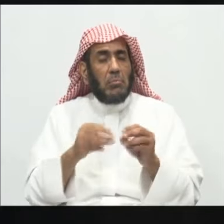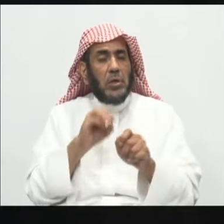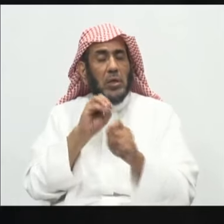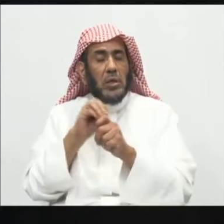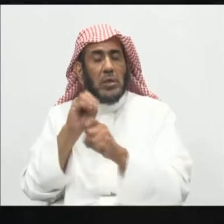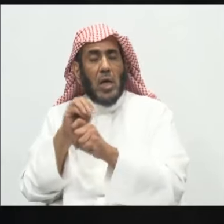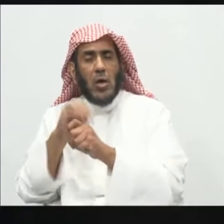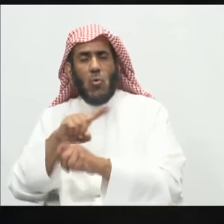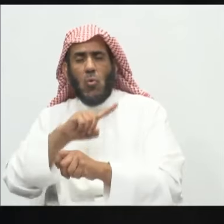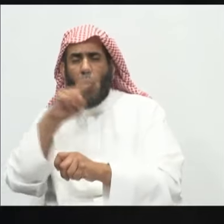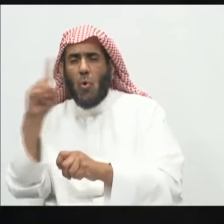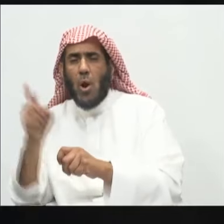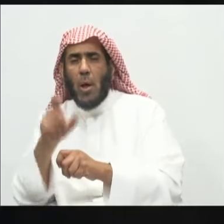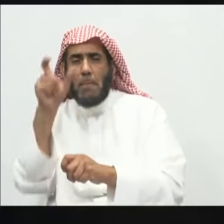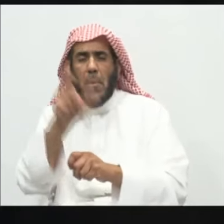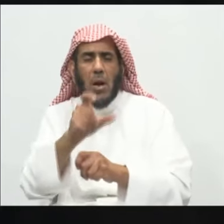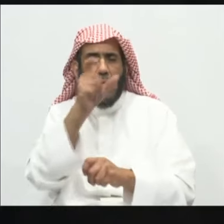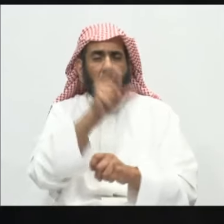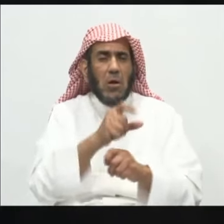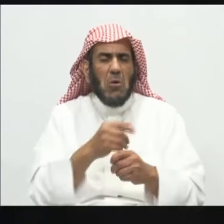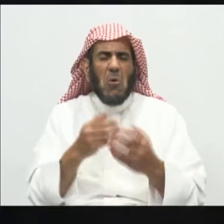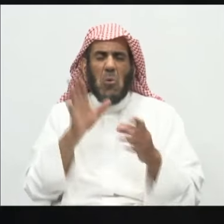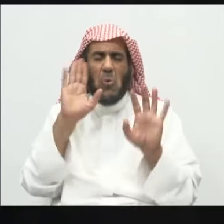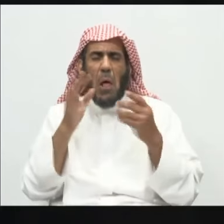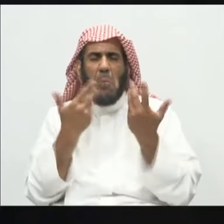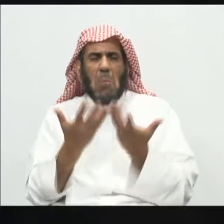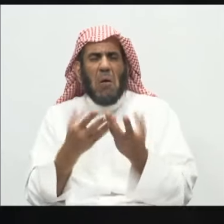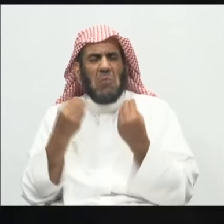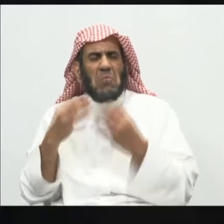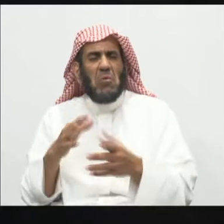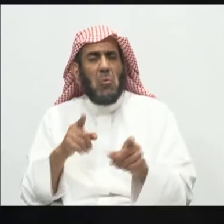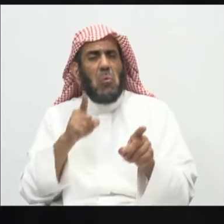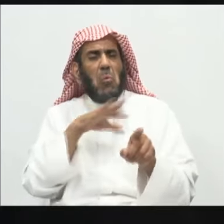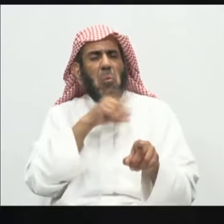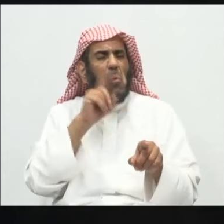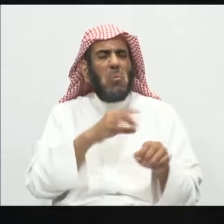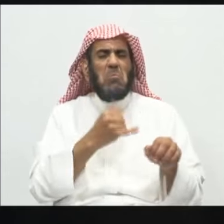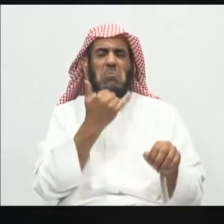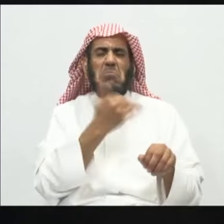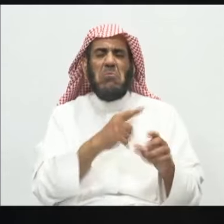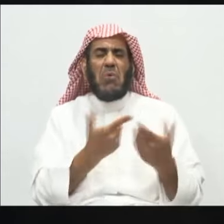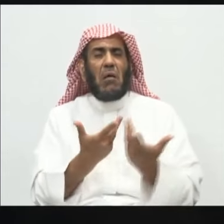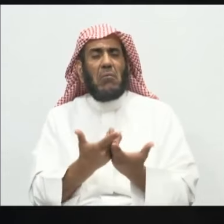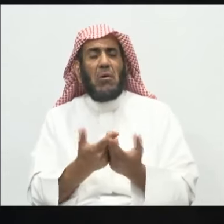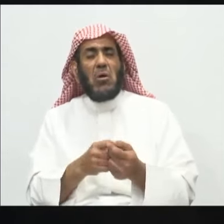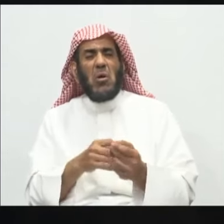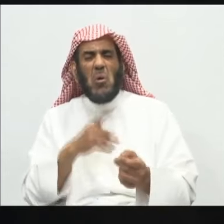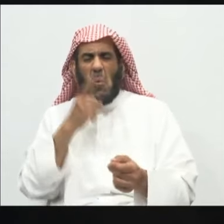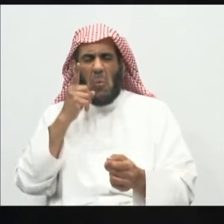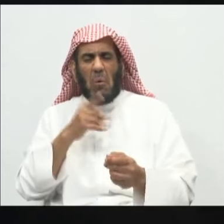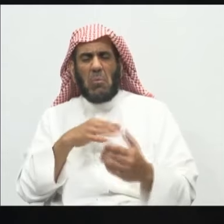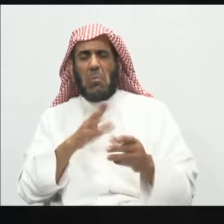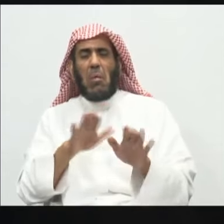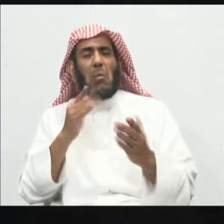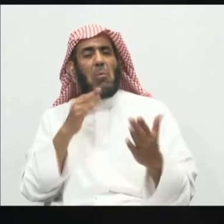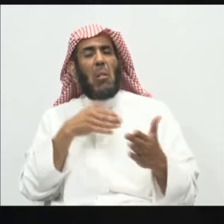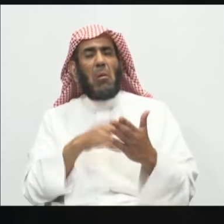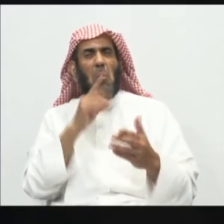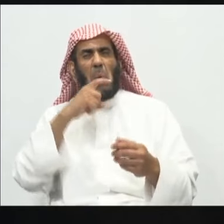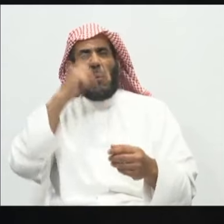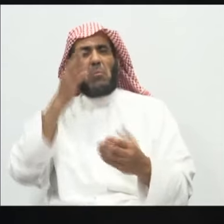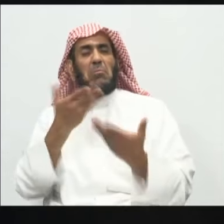ان تنصح كل من يفعل ذلك يقصر في اداء الصلاه ويقصر في حق والديه وكذلك ينكر الحق كبرا